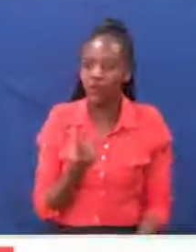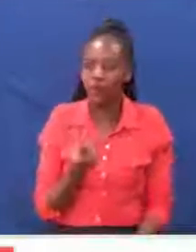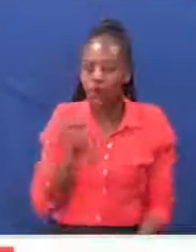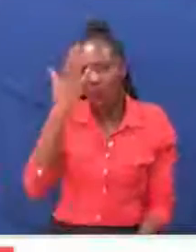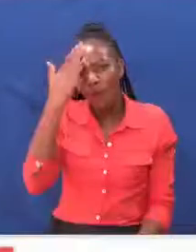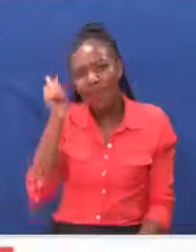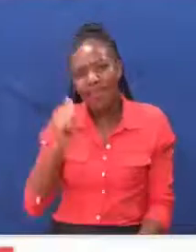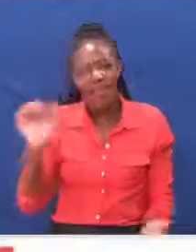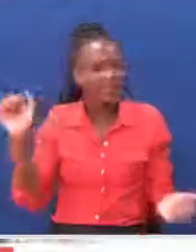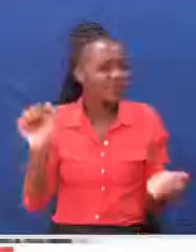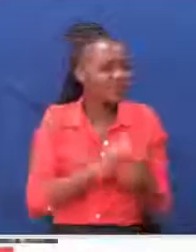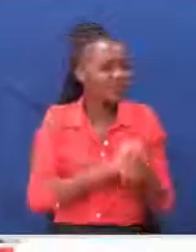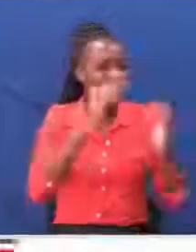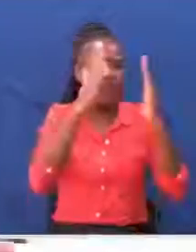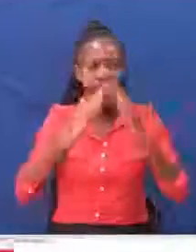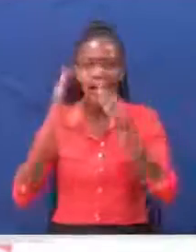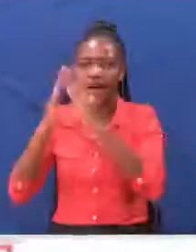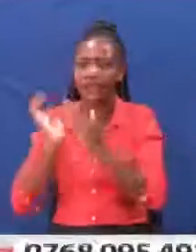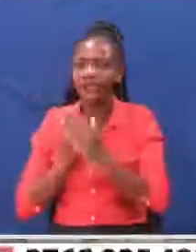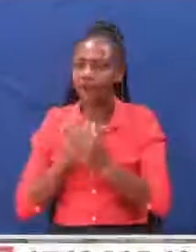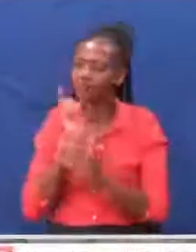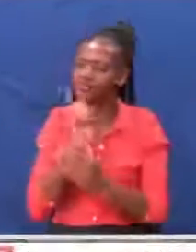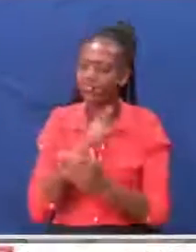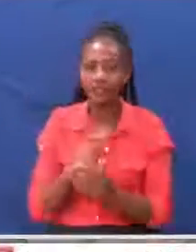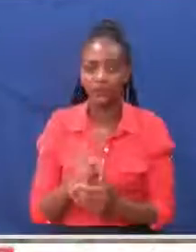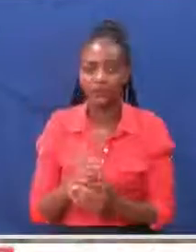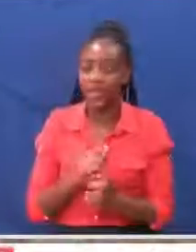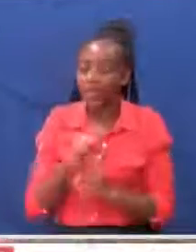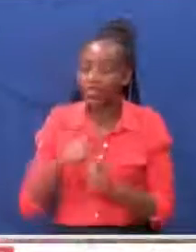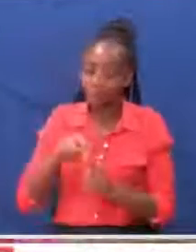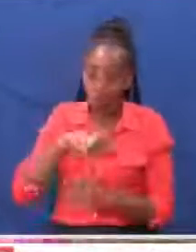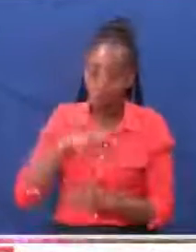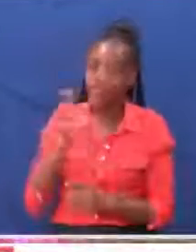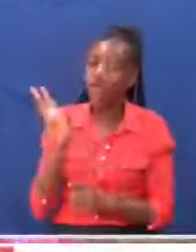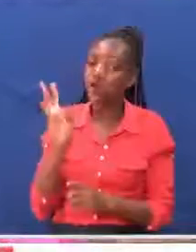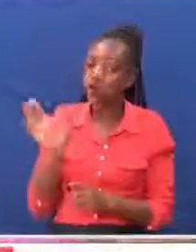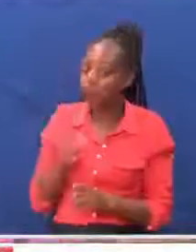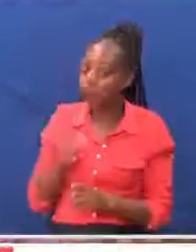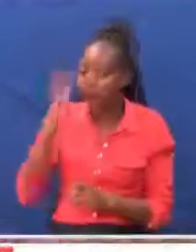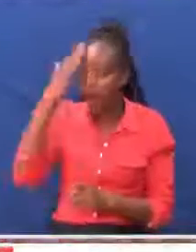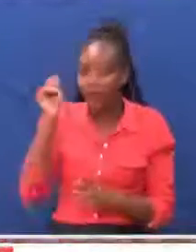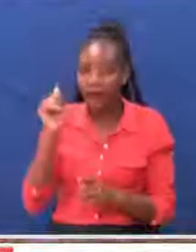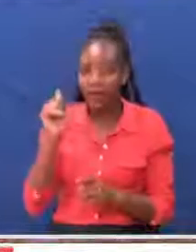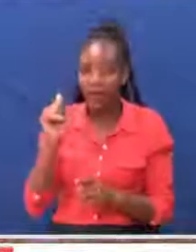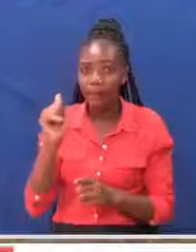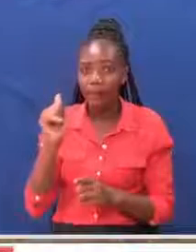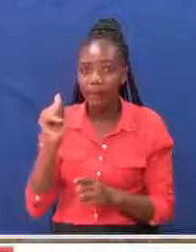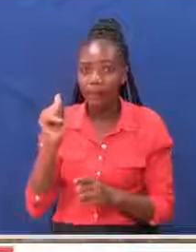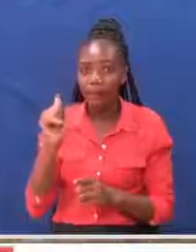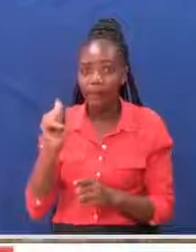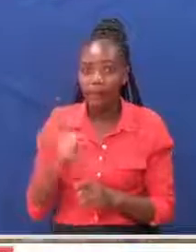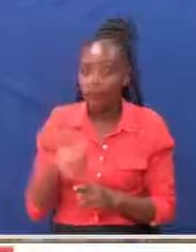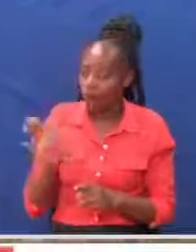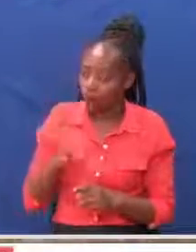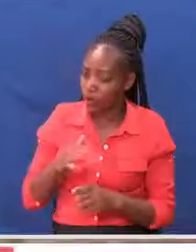kudemolish hizo manyumba zetu, ni mageto, zilikuwa mageto zetu. Especially as women. Kwa sababu soko hasa inasemekananga soko ikitajwa na nani